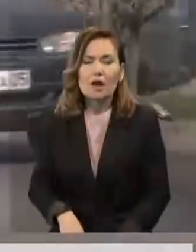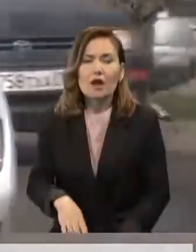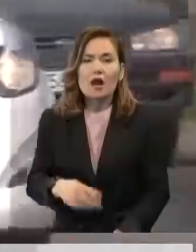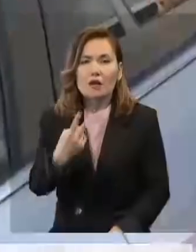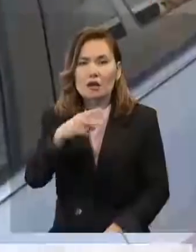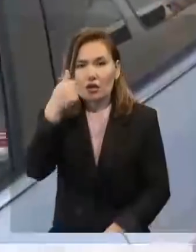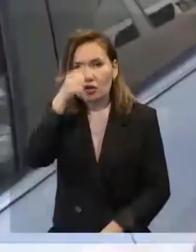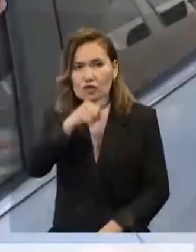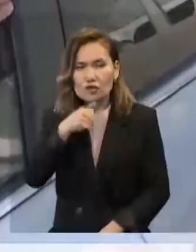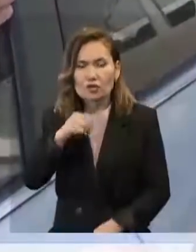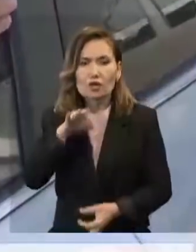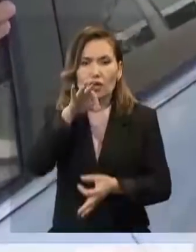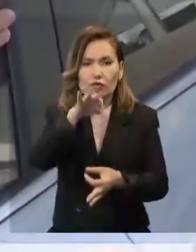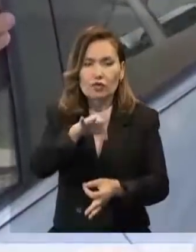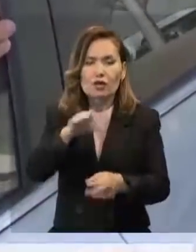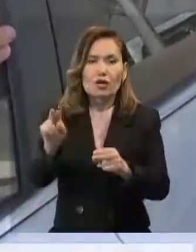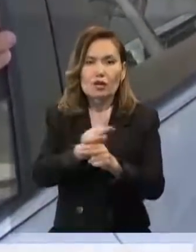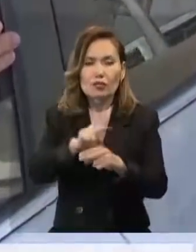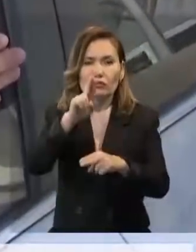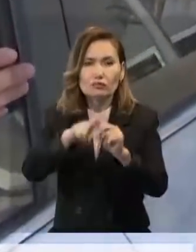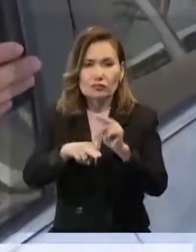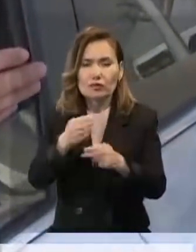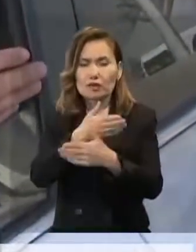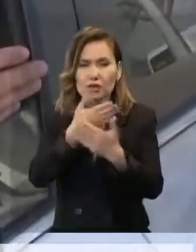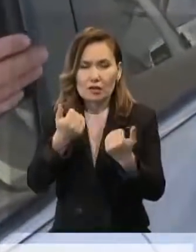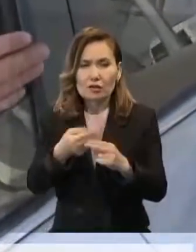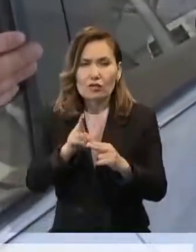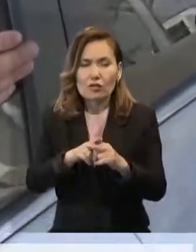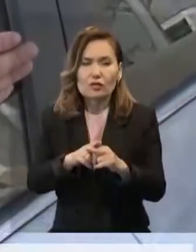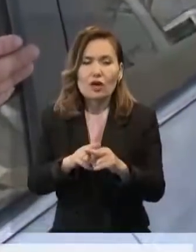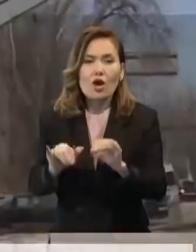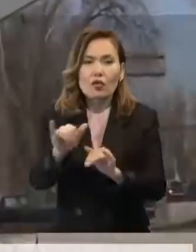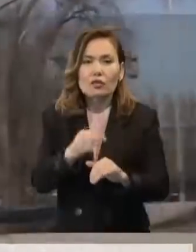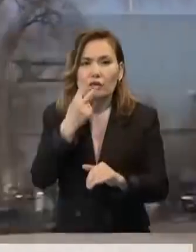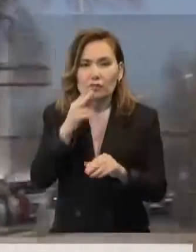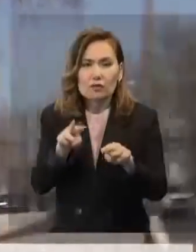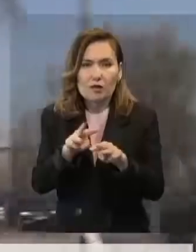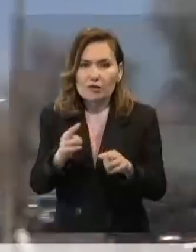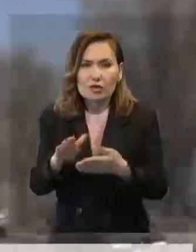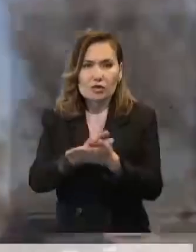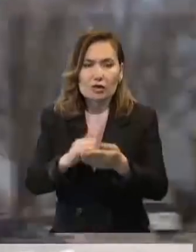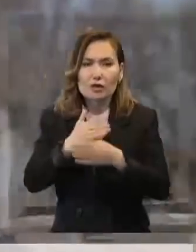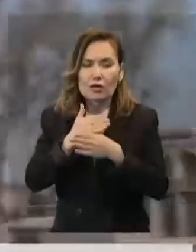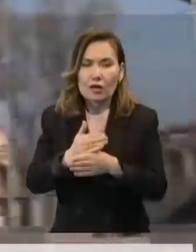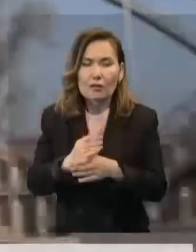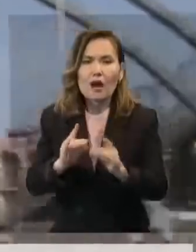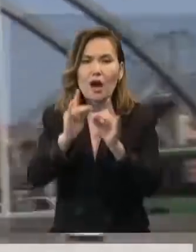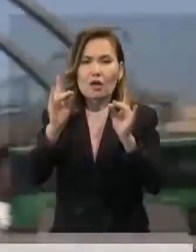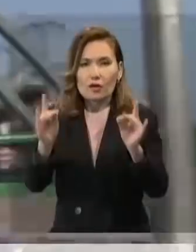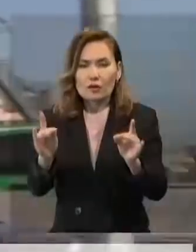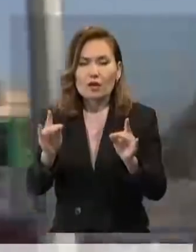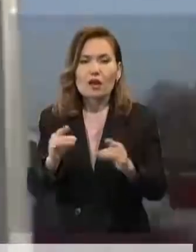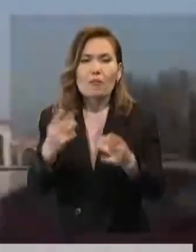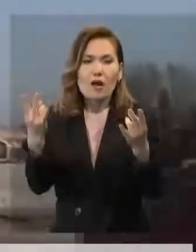тұрғаныш, мына қанша каскелінен басталады пробка, мына қаяққа қарап отыр түсінбеймін да. Жолаушыларға арналған жерүсті өткелі мен